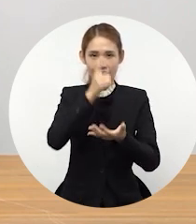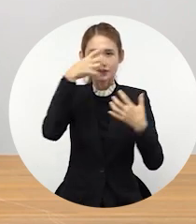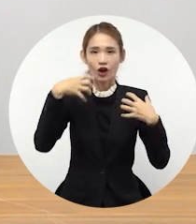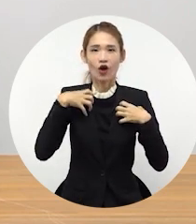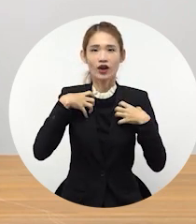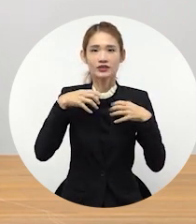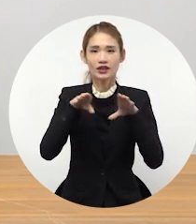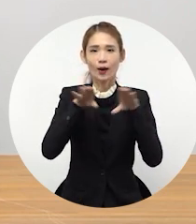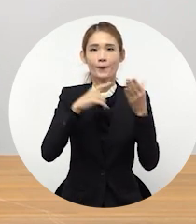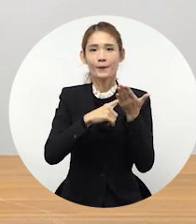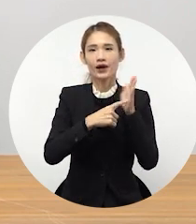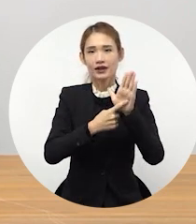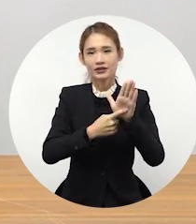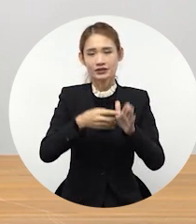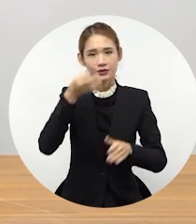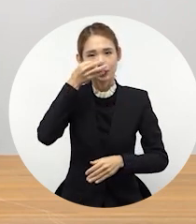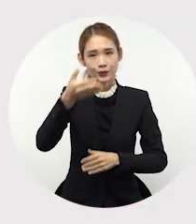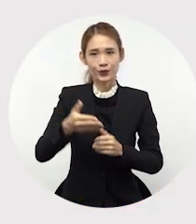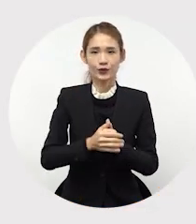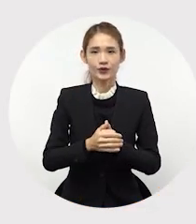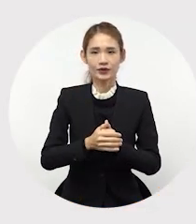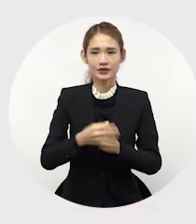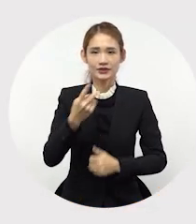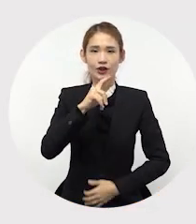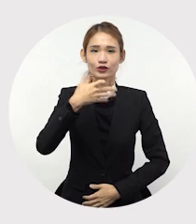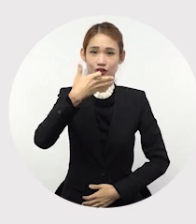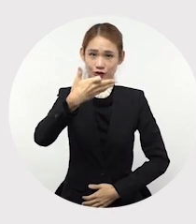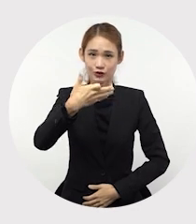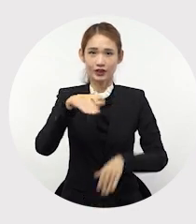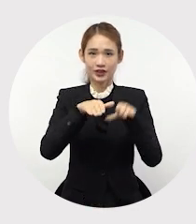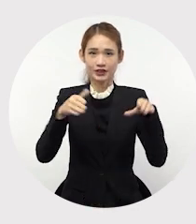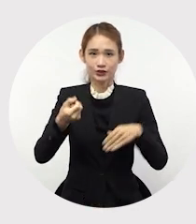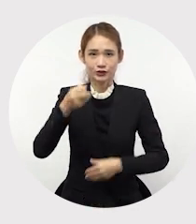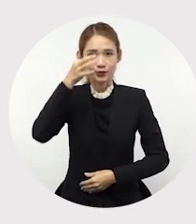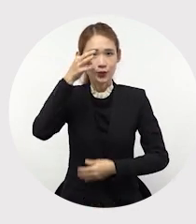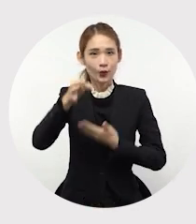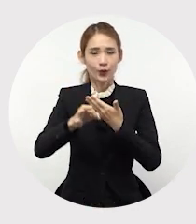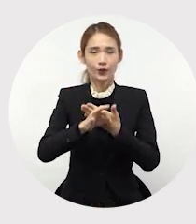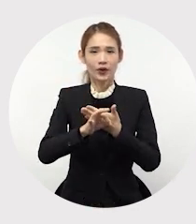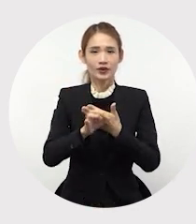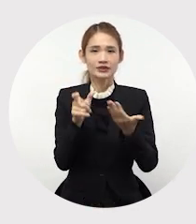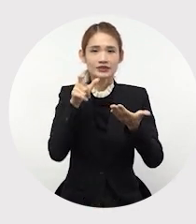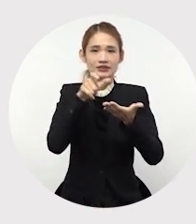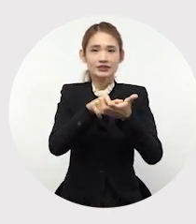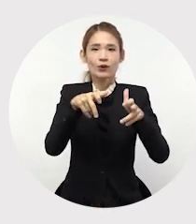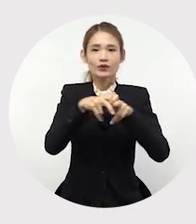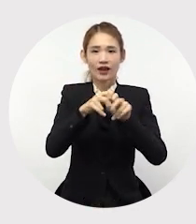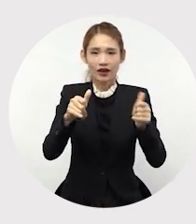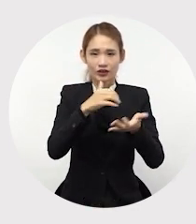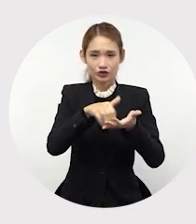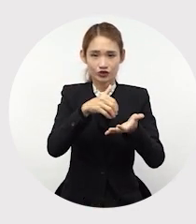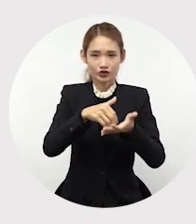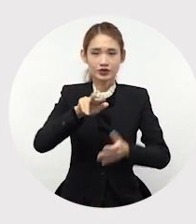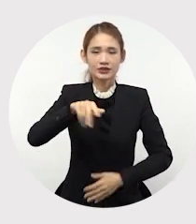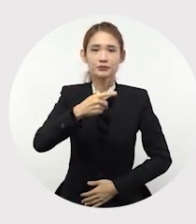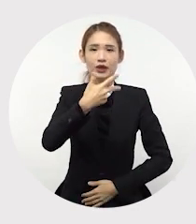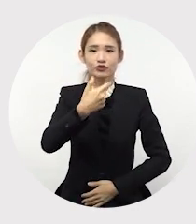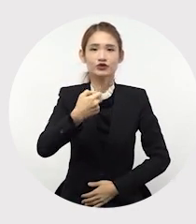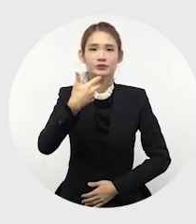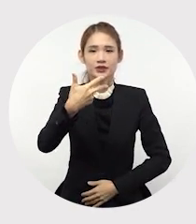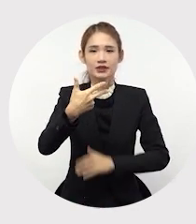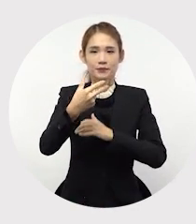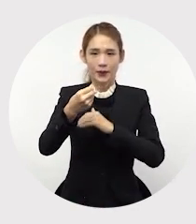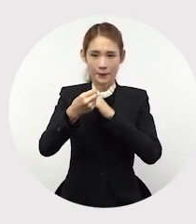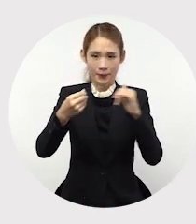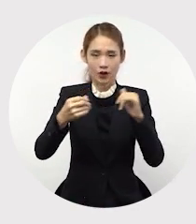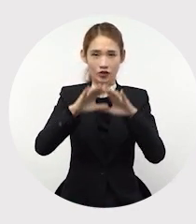통계청에서 발표한 기준을 가지고 말씀을 드려볼게요. 네. 2019년 통계청 기준에 따르면 우리나라에서 등록된 장애인은